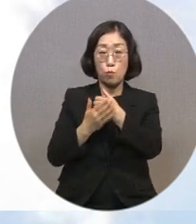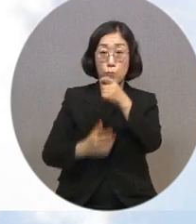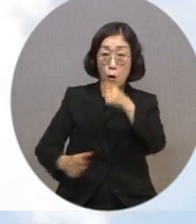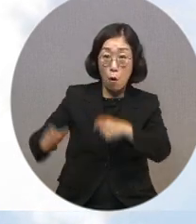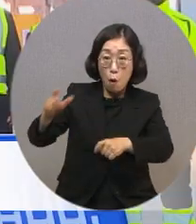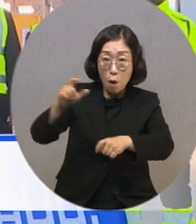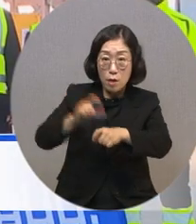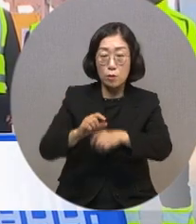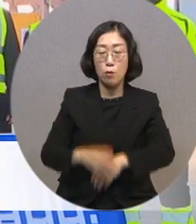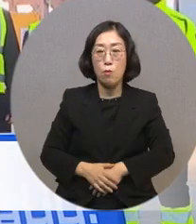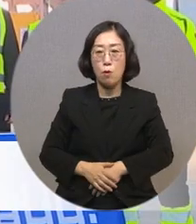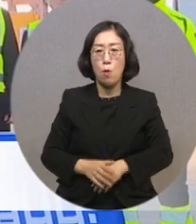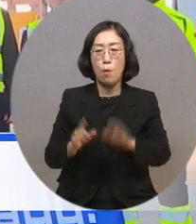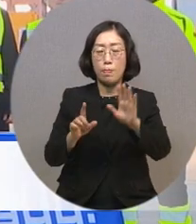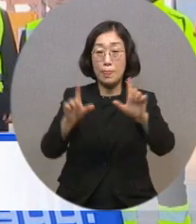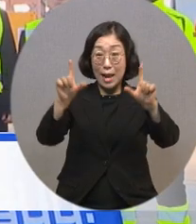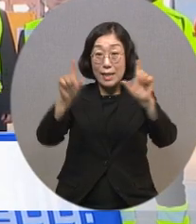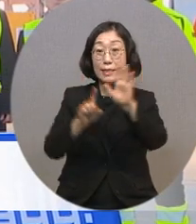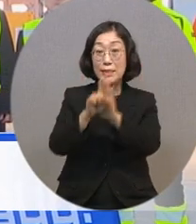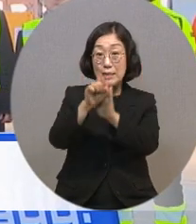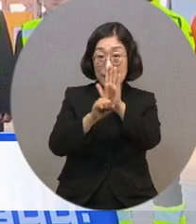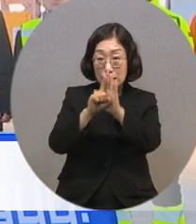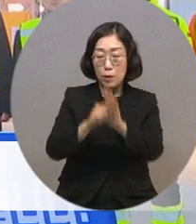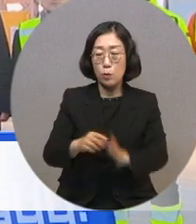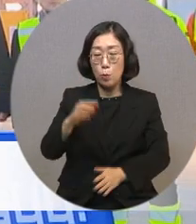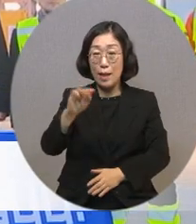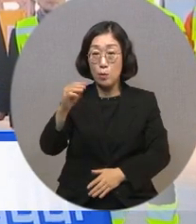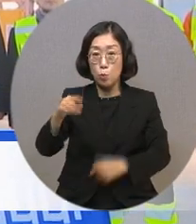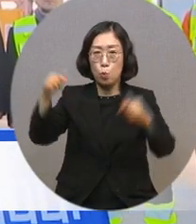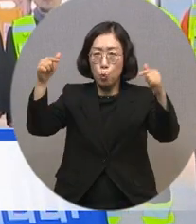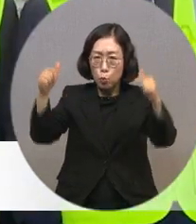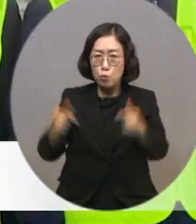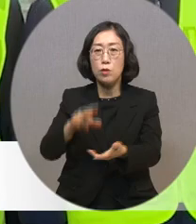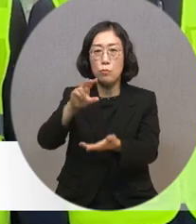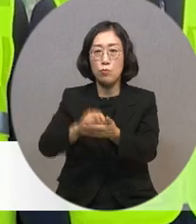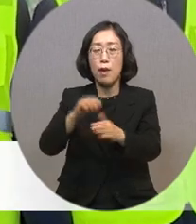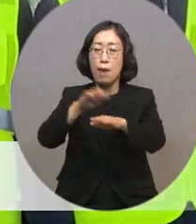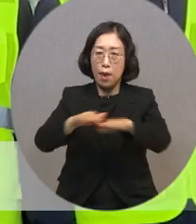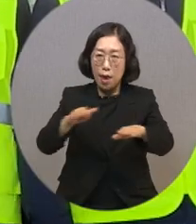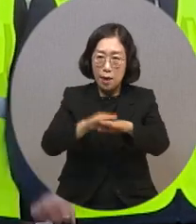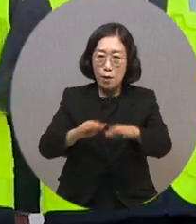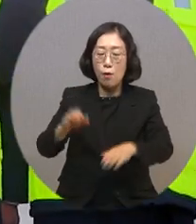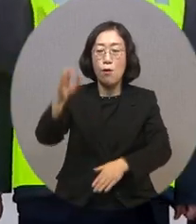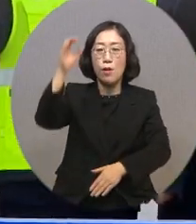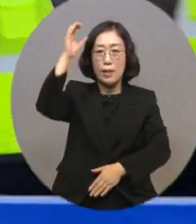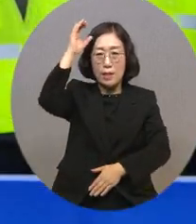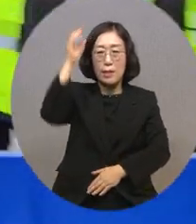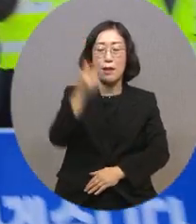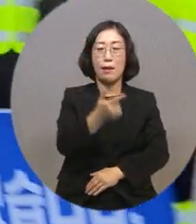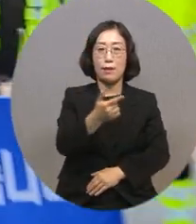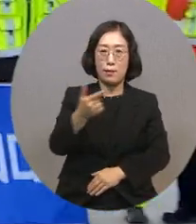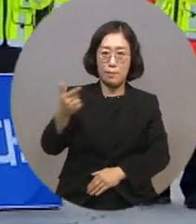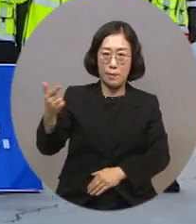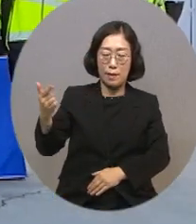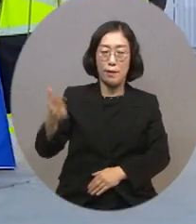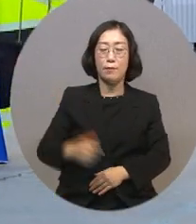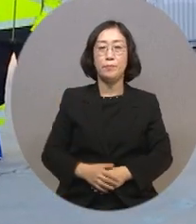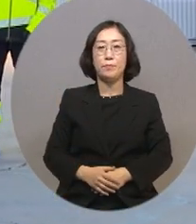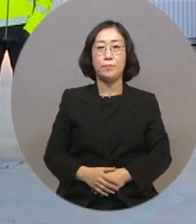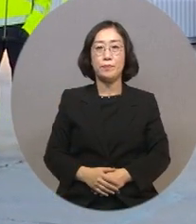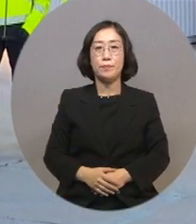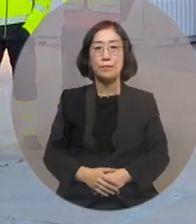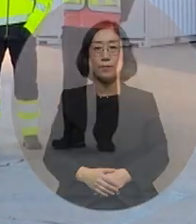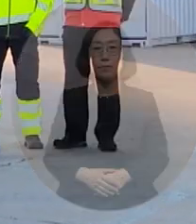더불어 기후위기 대응과 탄소중립 실현에도 앞장설 것을 기대합니다. 복지TV